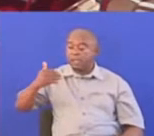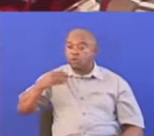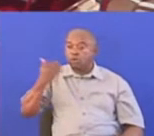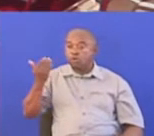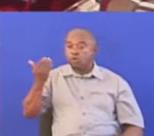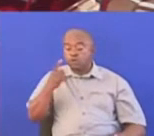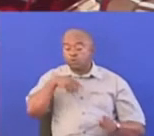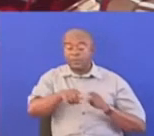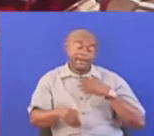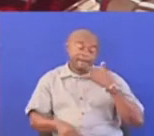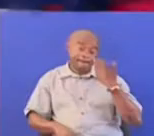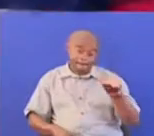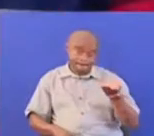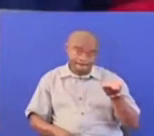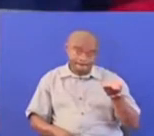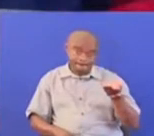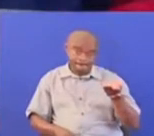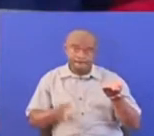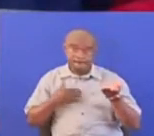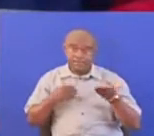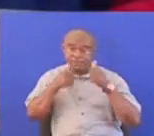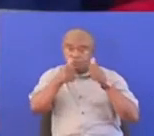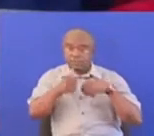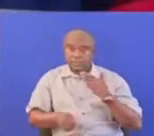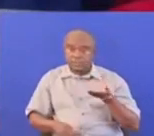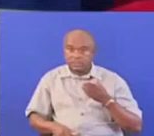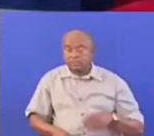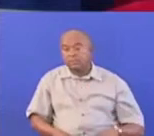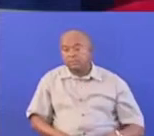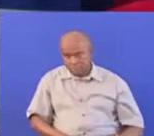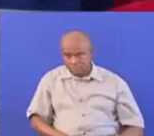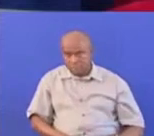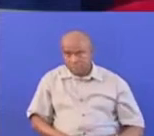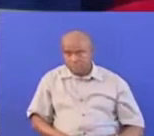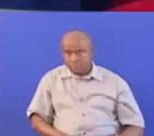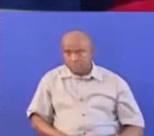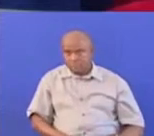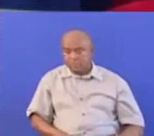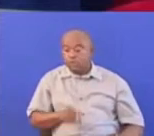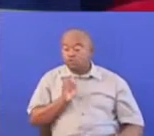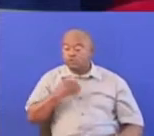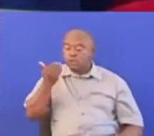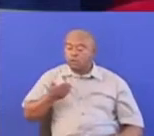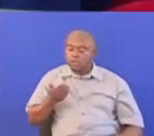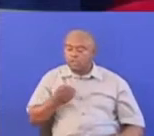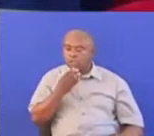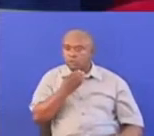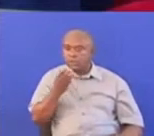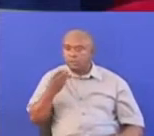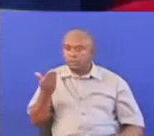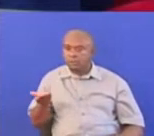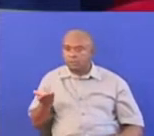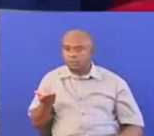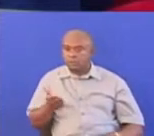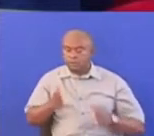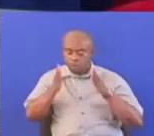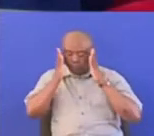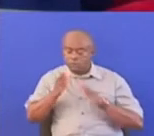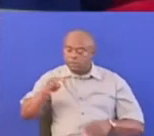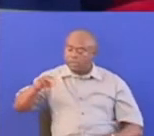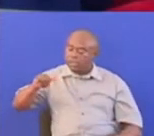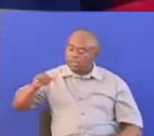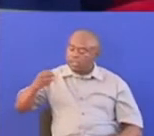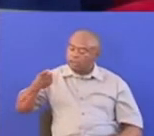wageni walioingia hapa bungeni baada ya matangazo ya wageni yaliyopita. Tunao wageni 42 wa Mheshimiwa Justin Nyamoga ambao